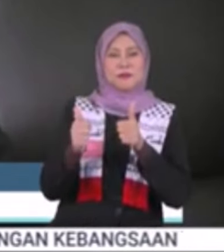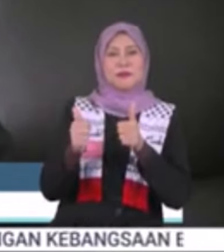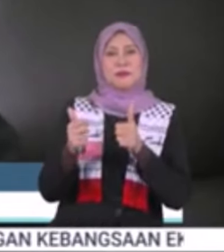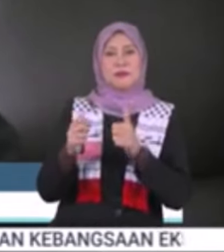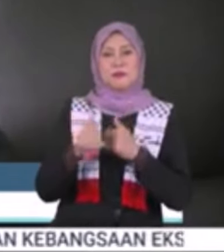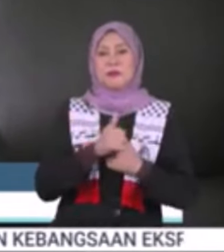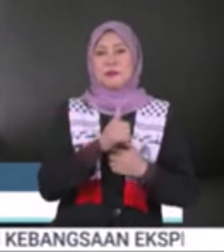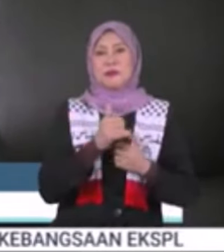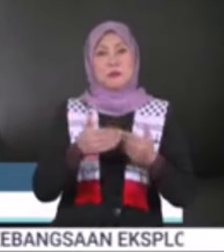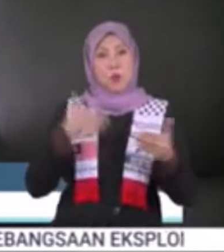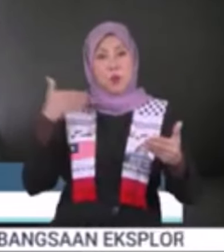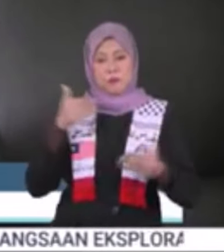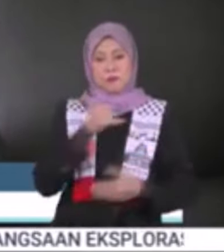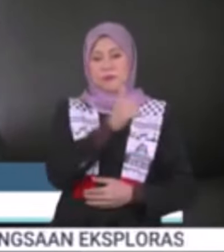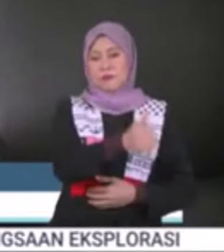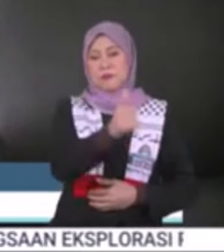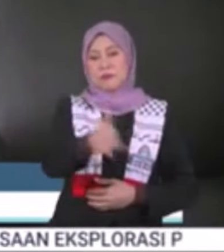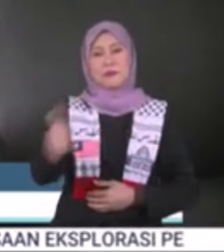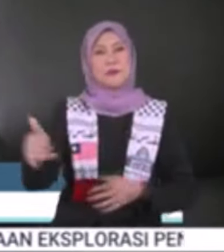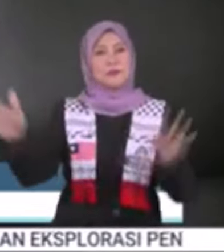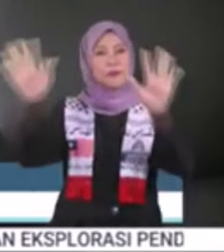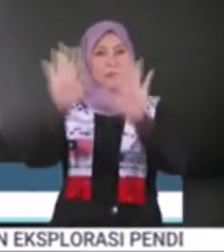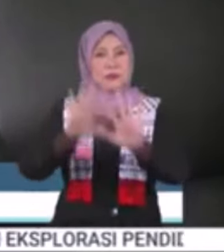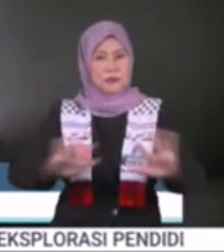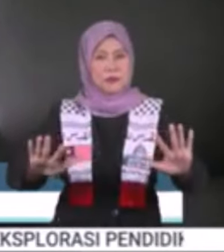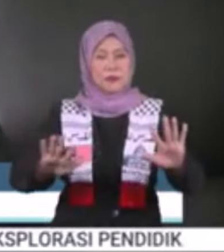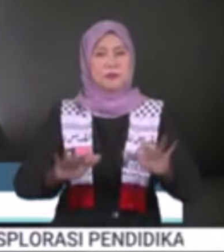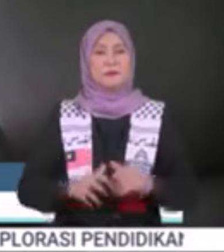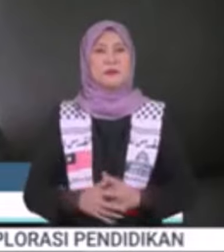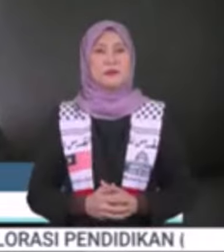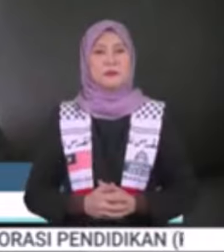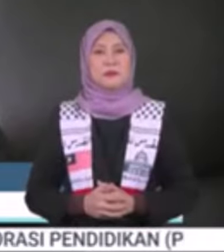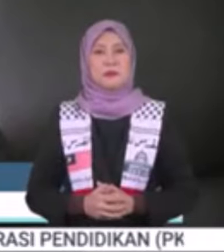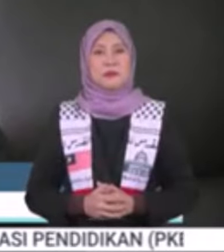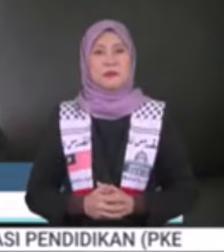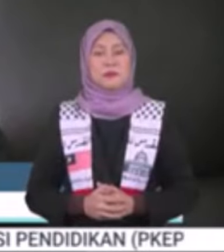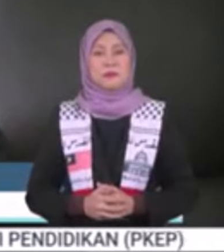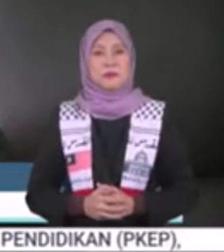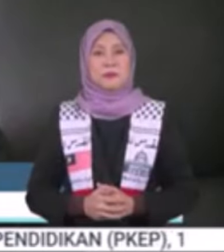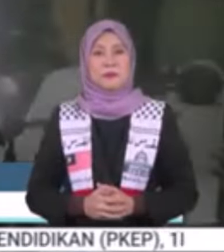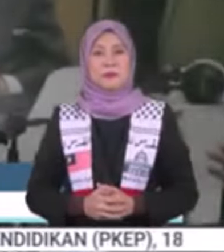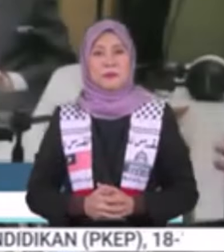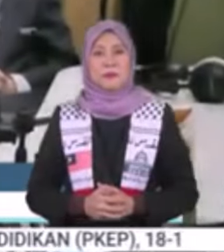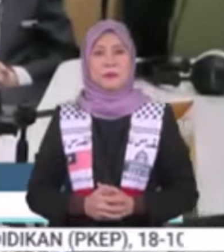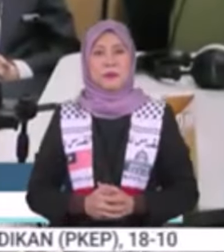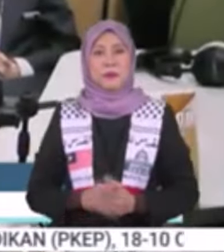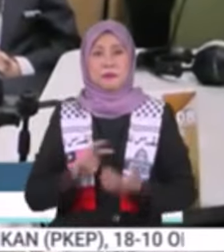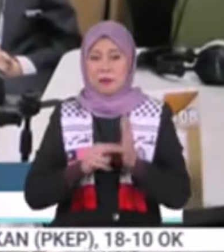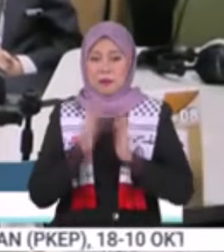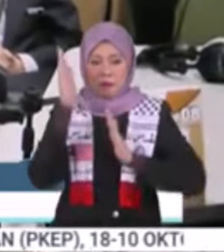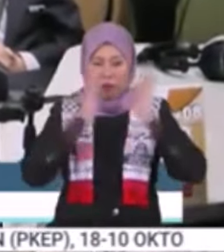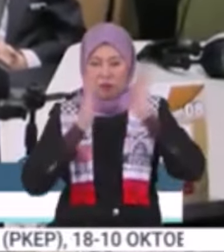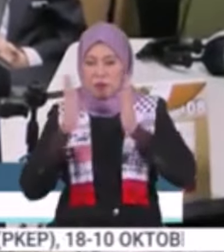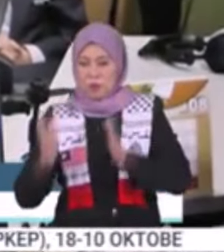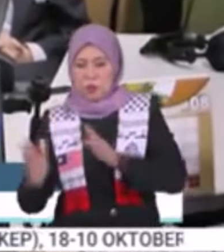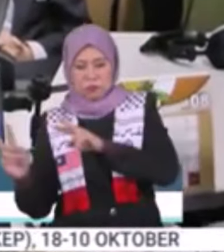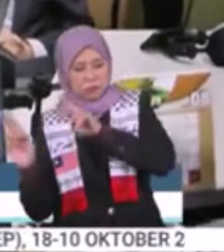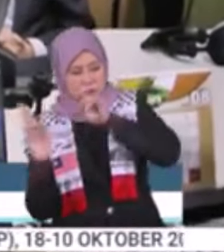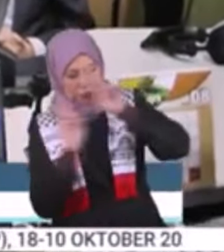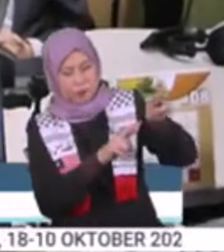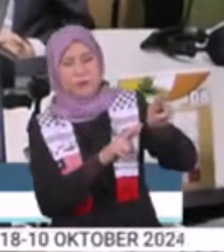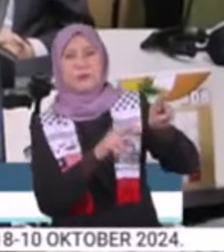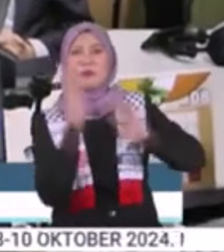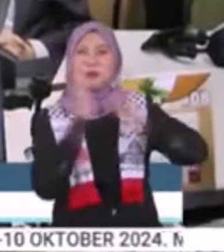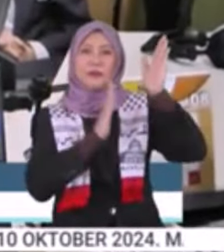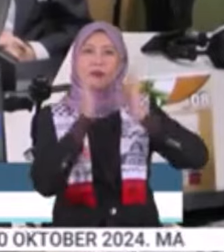ke negeri-negeri ASEAN. Dengan ini, kita akan lebih dihormati